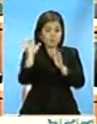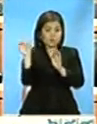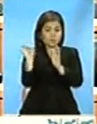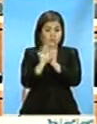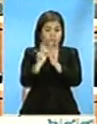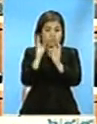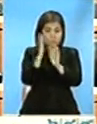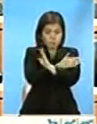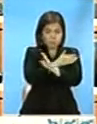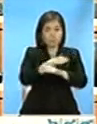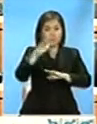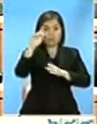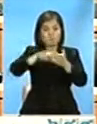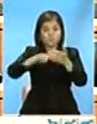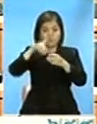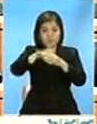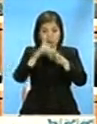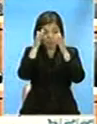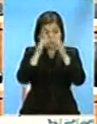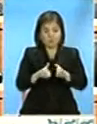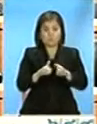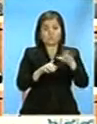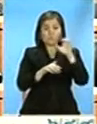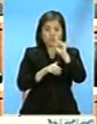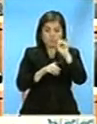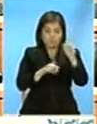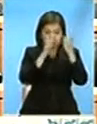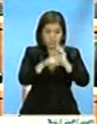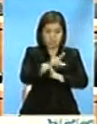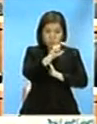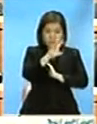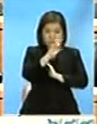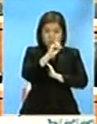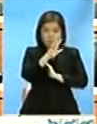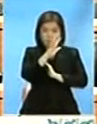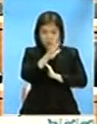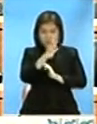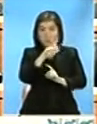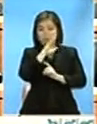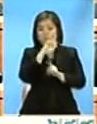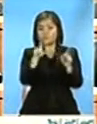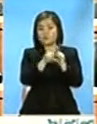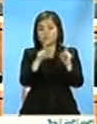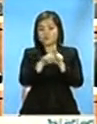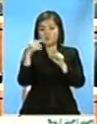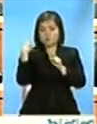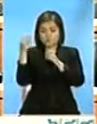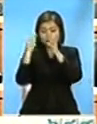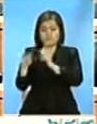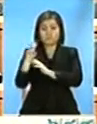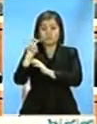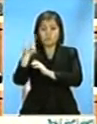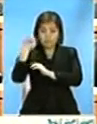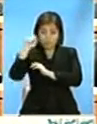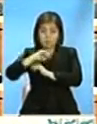ที่มีการเลือกตั้งเฉลี่ยด้วยจำนวนสมาชิกสภาผู้แทนราษฎร375คนถ้าทำแบบท่านก็จะเปลี่ยนตรงนี้เป็น200คนถู